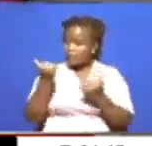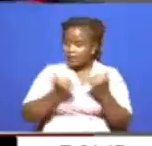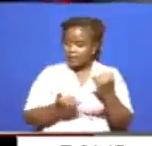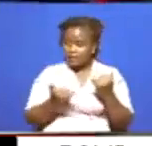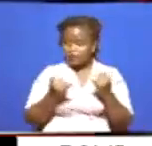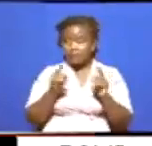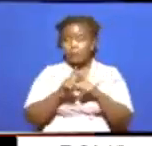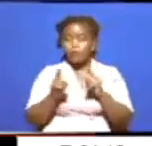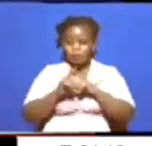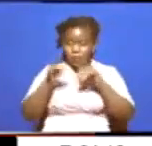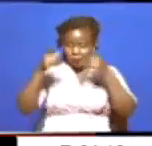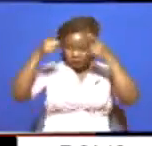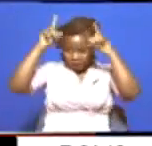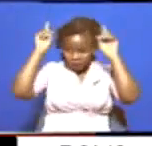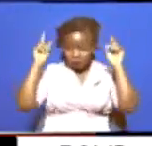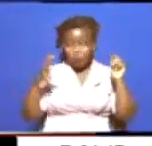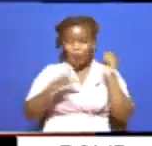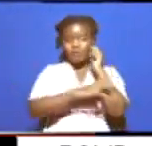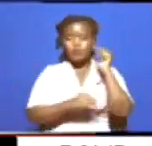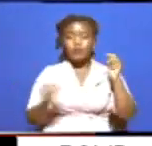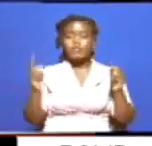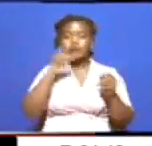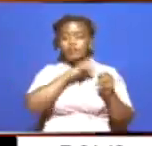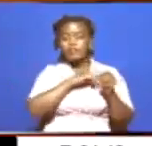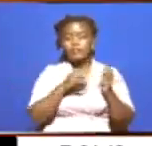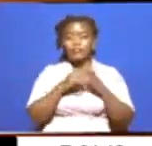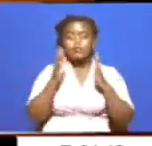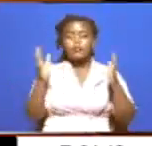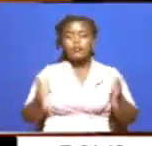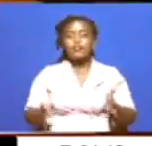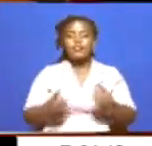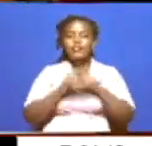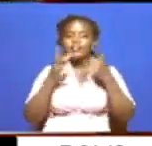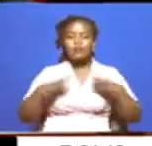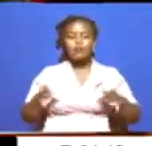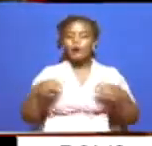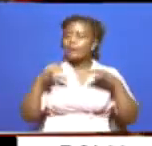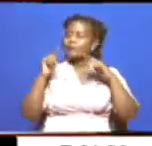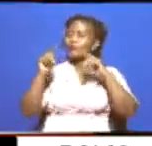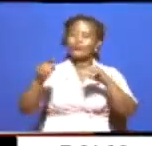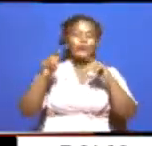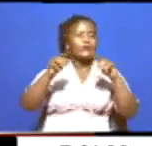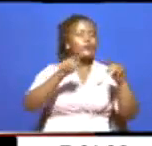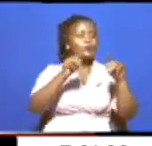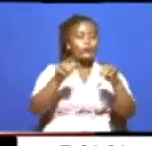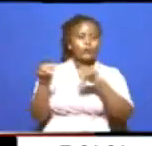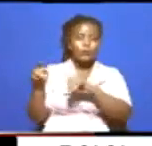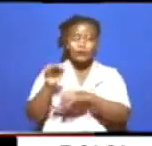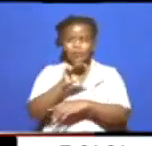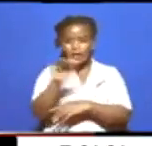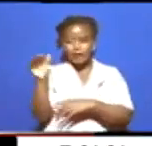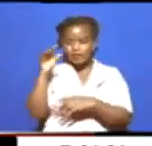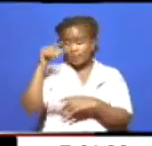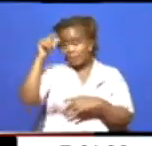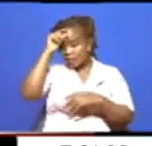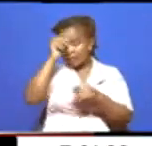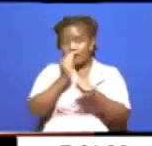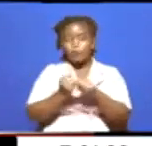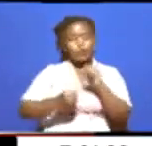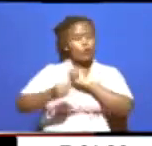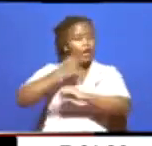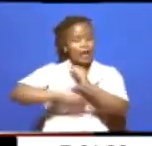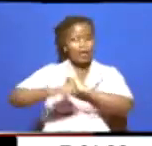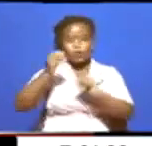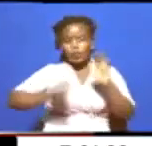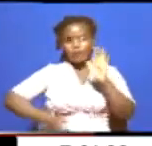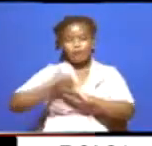mifugo waliibiwa. Viongozi na wakazi wa eneo hilo wameshtumu kitendo hicho na kutoa wito kwa serikali kuchukua hatua za haraka